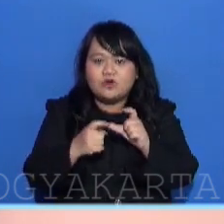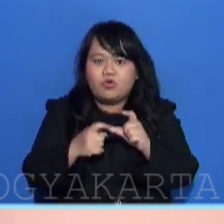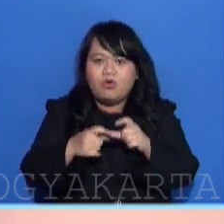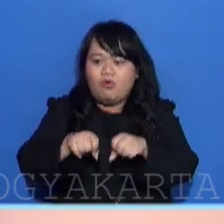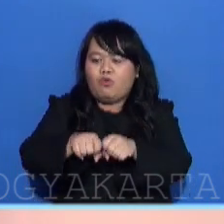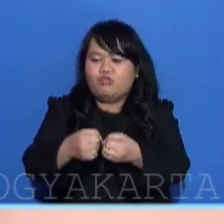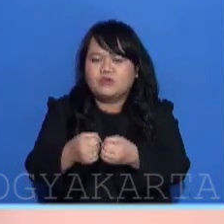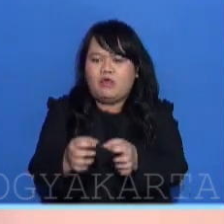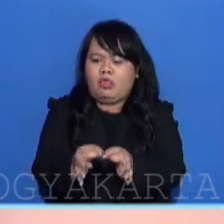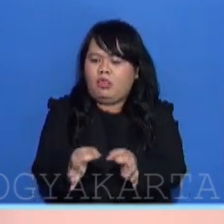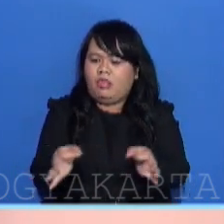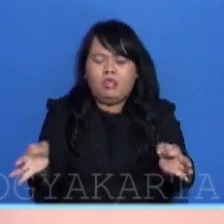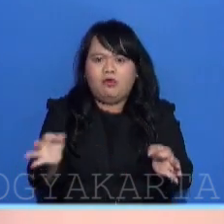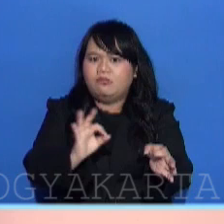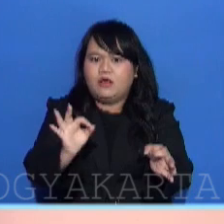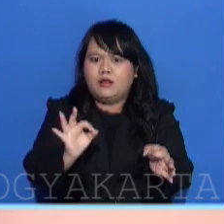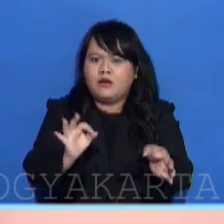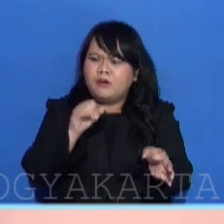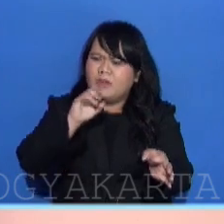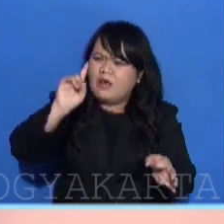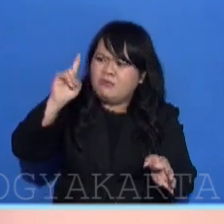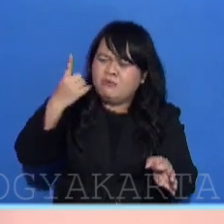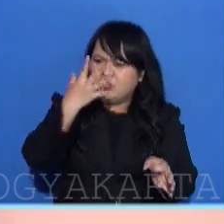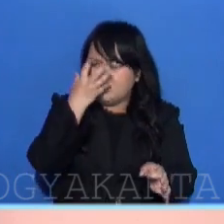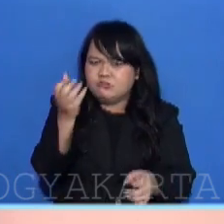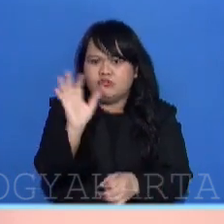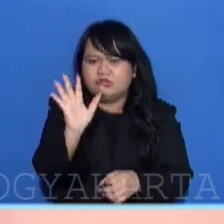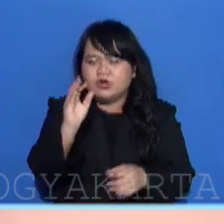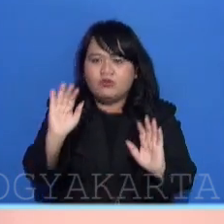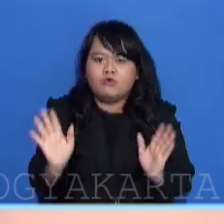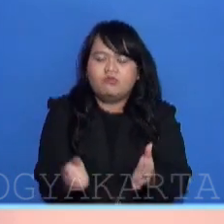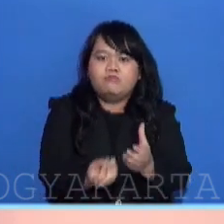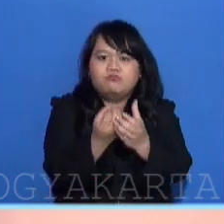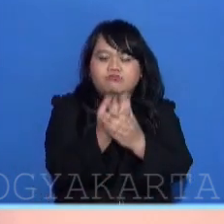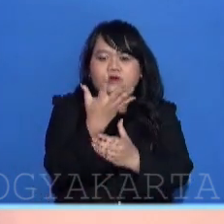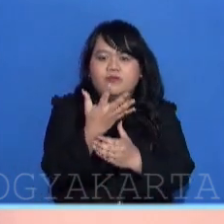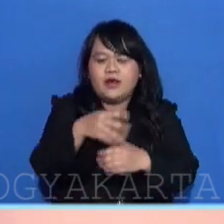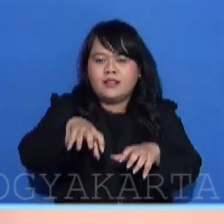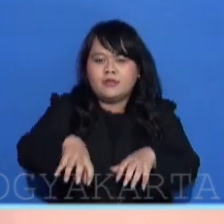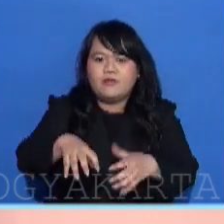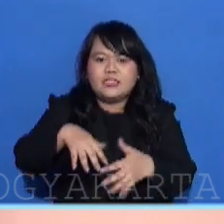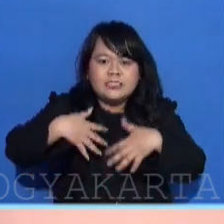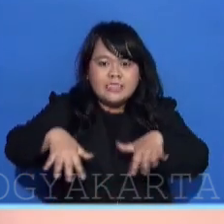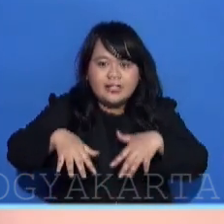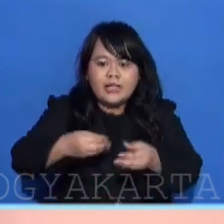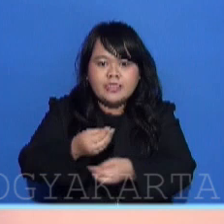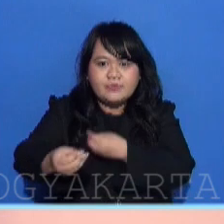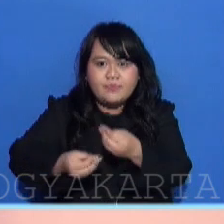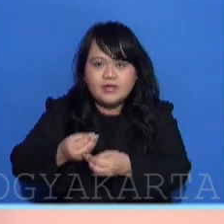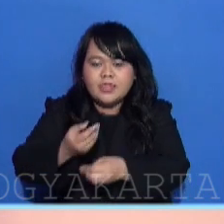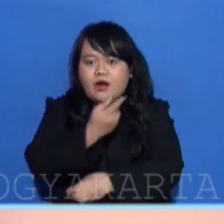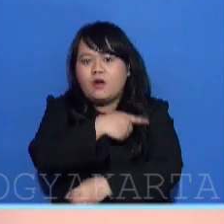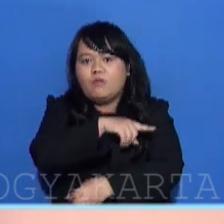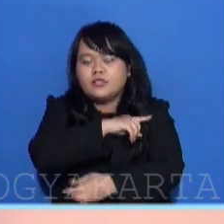mangkrak dan mati suri mereka menilai pemerintah tak serius mengembangkan pasar ini meski lokasinya sangat strategis dan